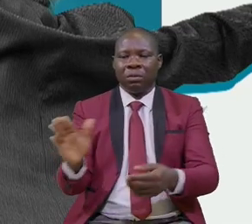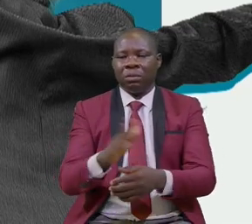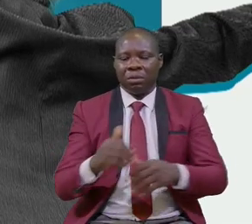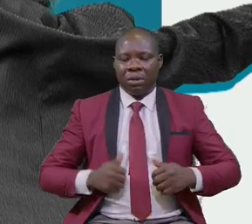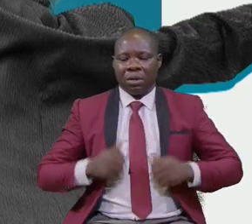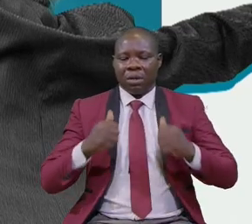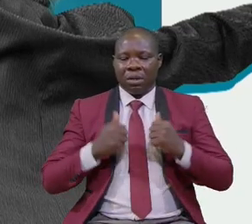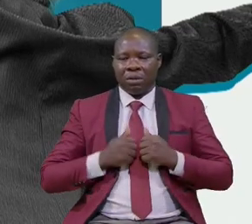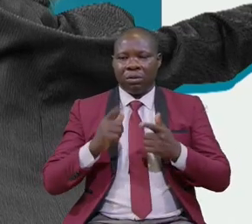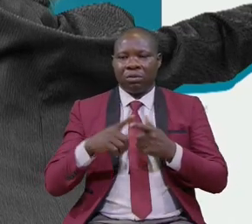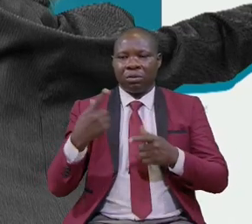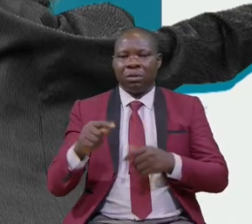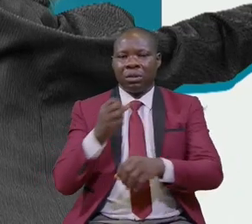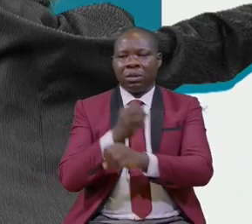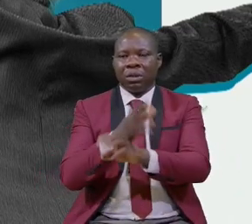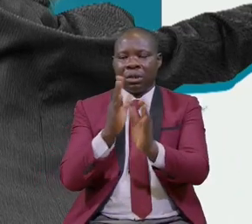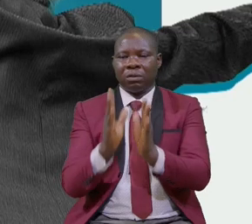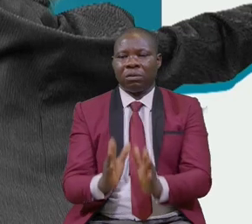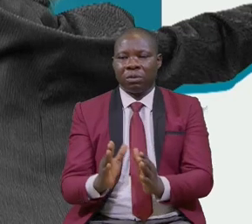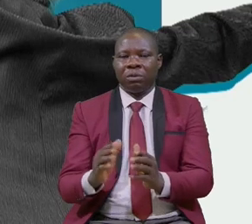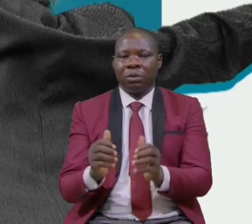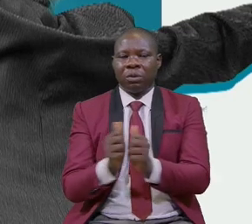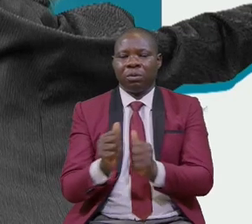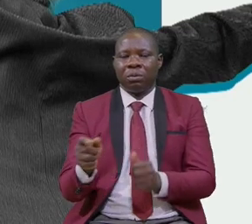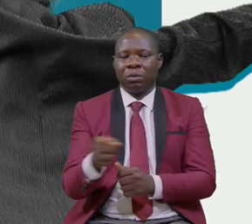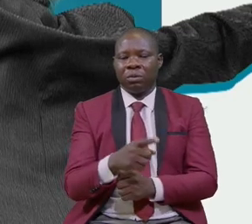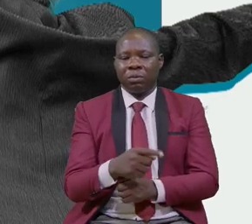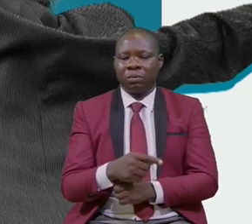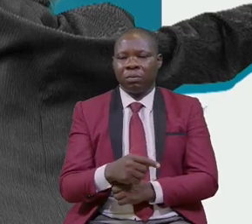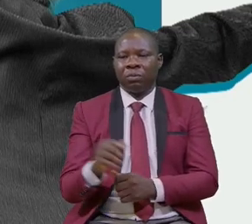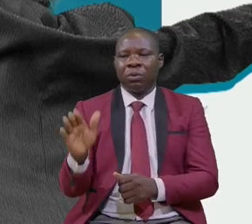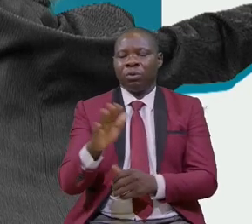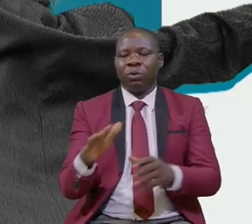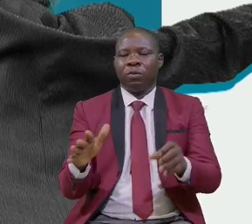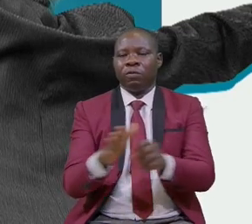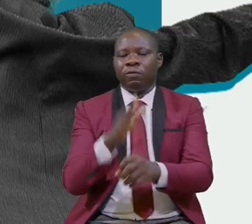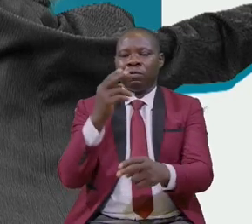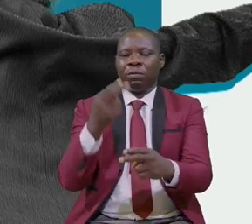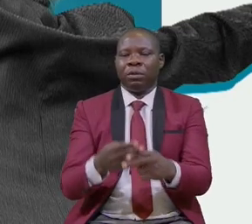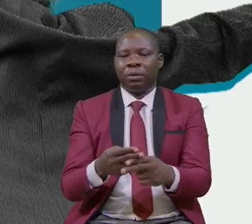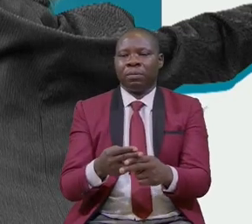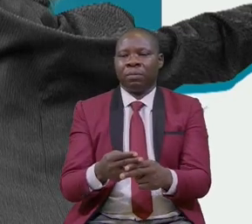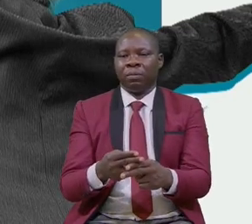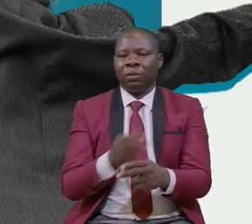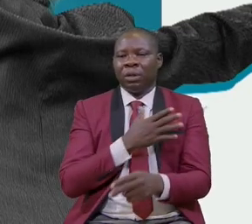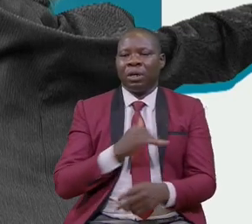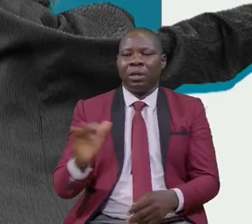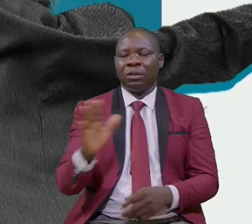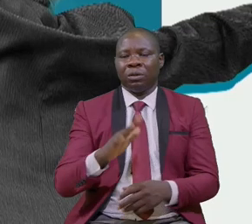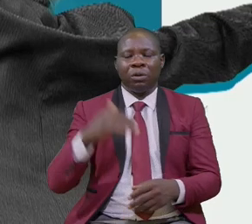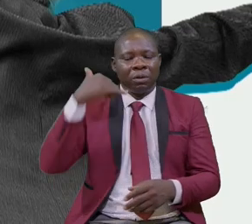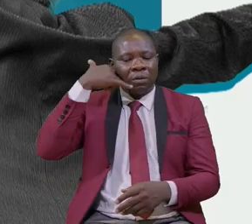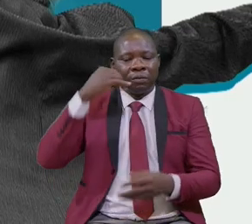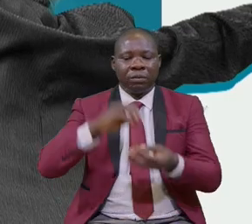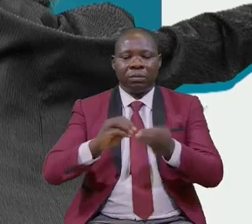Vous qui avez donc levé la main, les conseillers viennent vers vous. Donnez toutes vos informations, nom, prénom, numéro